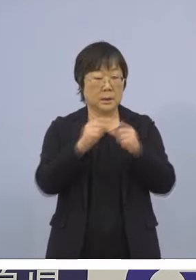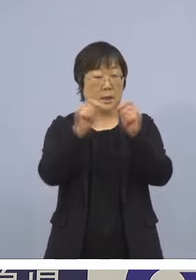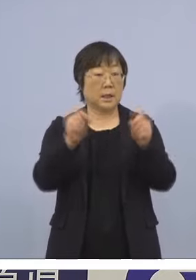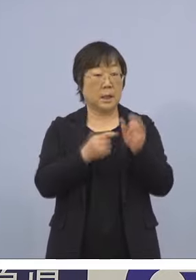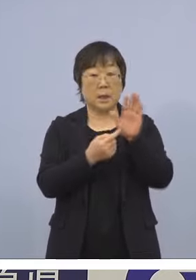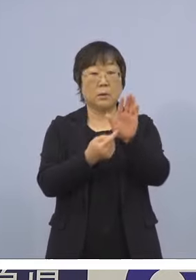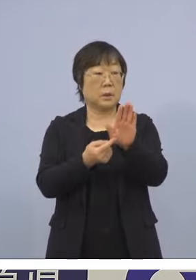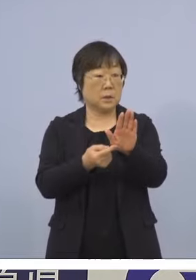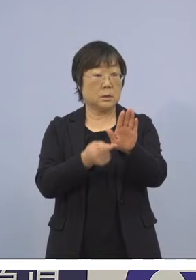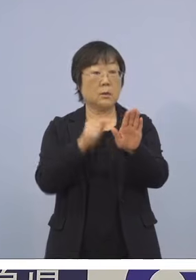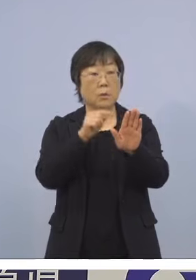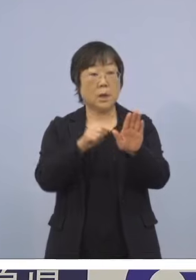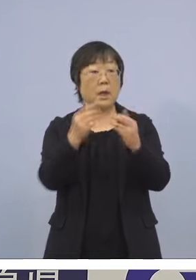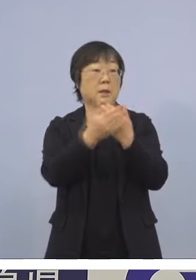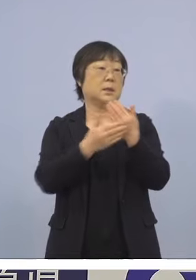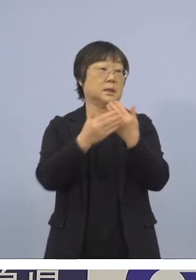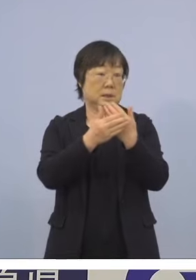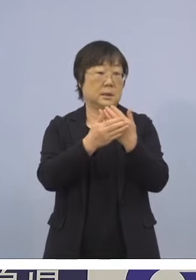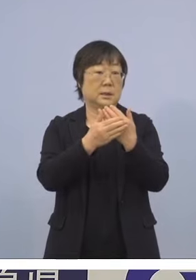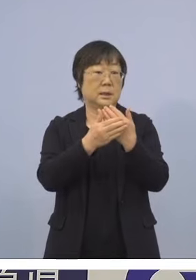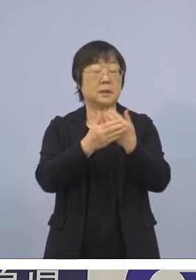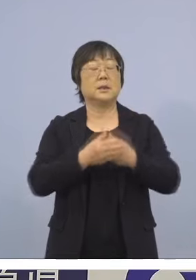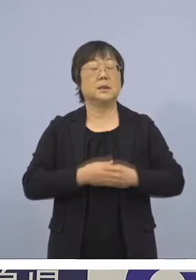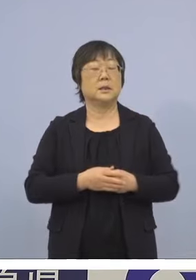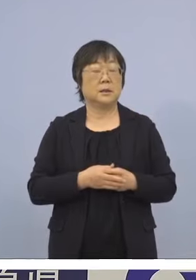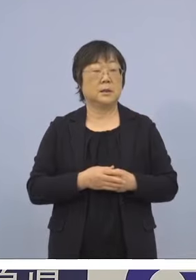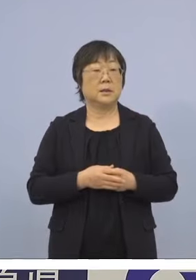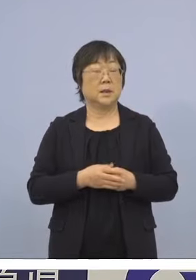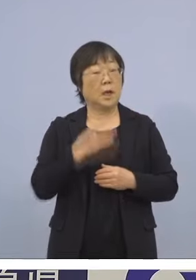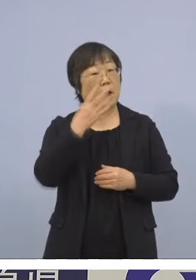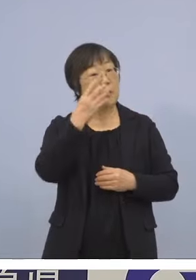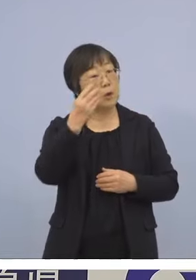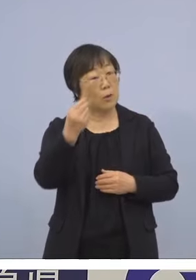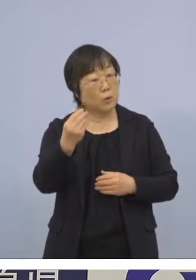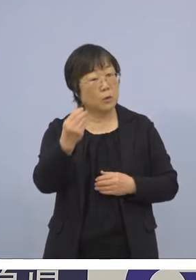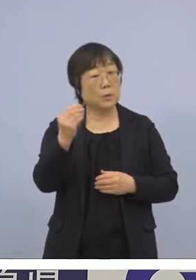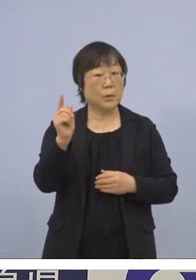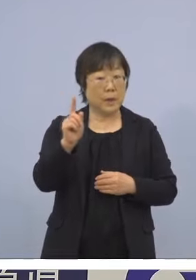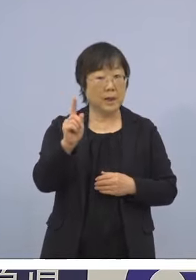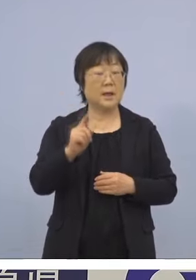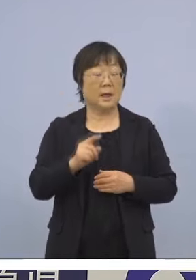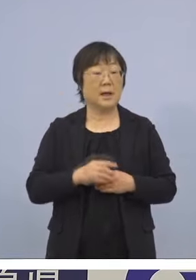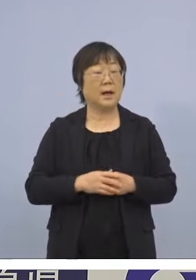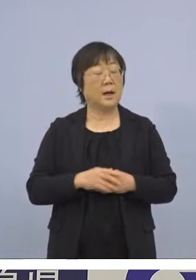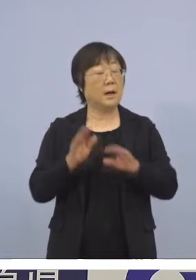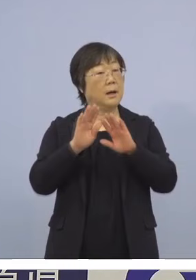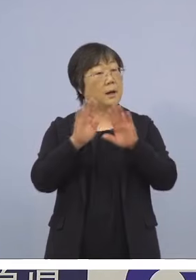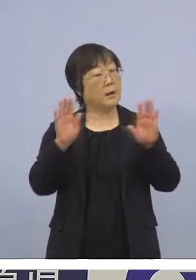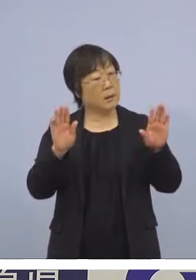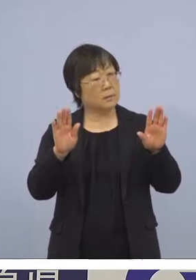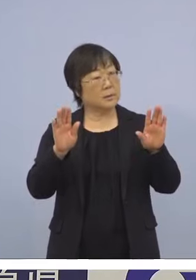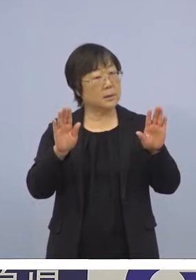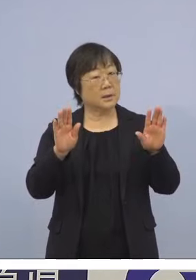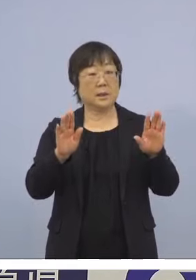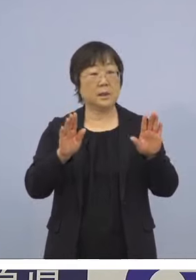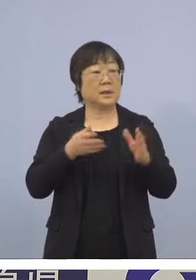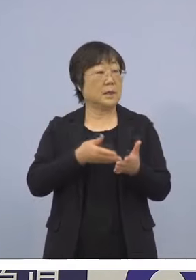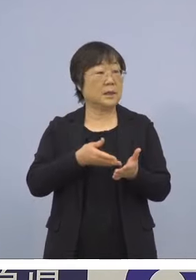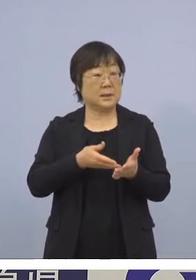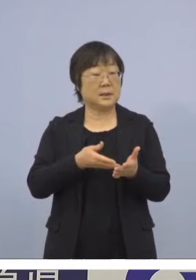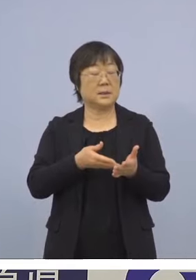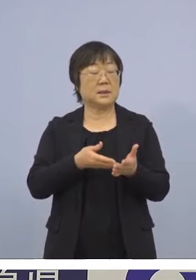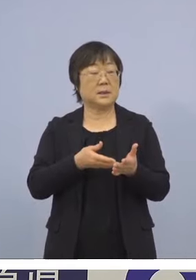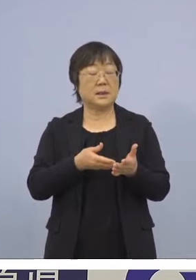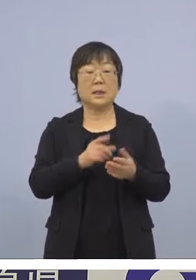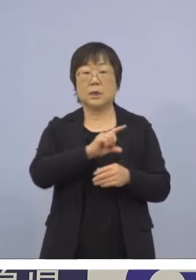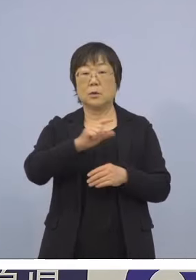すことが大事だと思ってますんで、まあ、その魅力度っていうことにおいては非常に明るい話として、